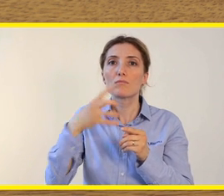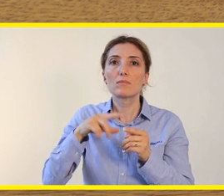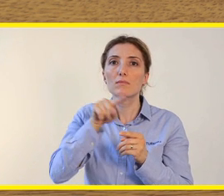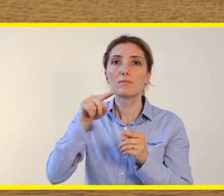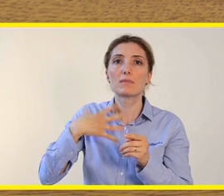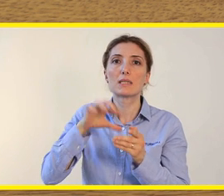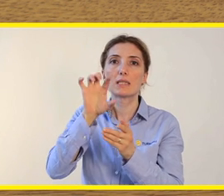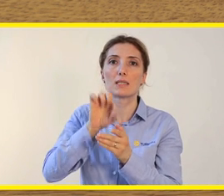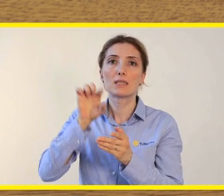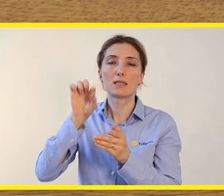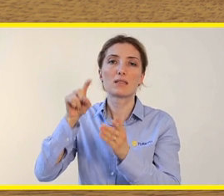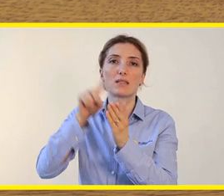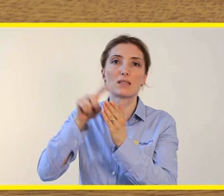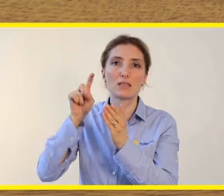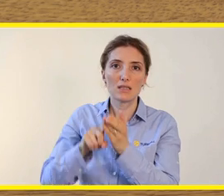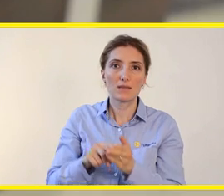da çocuk profilini seçin.